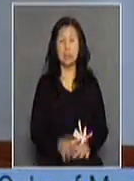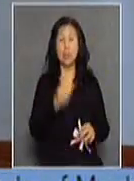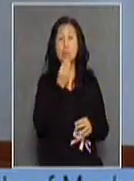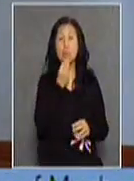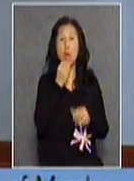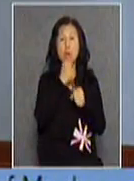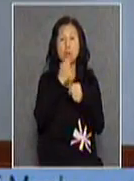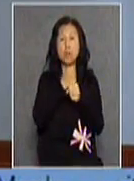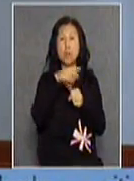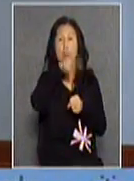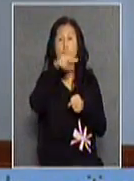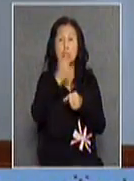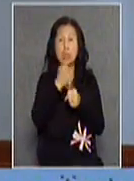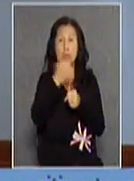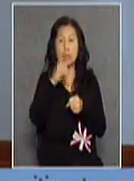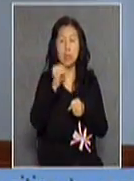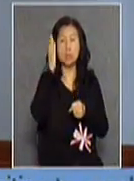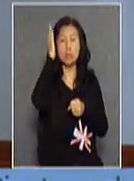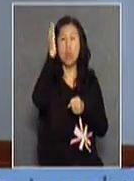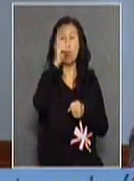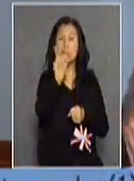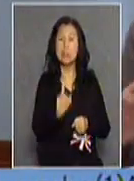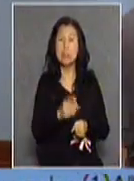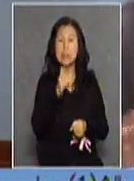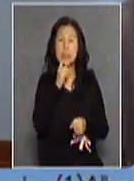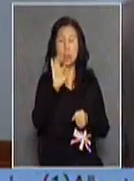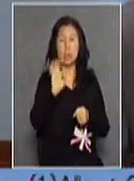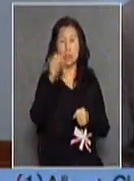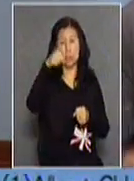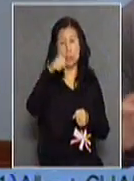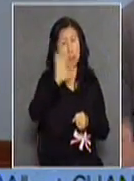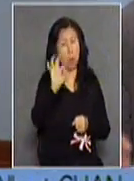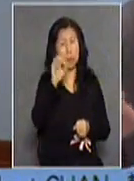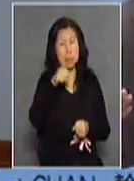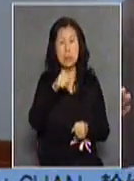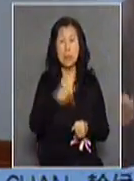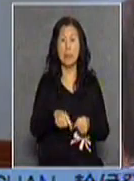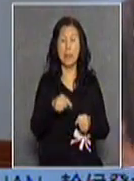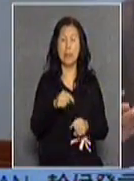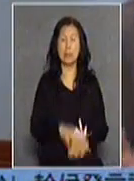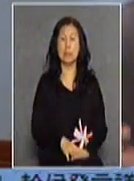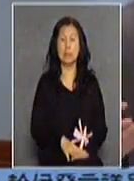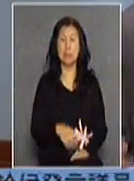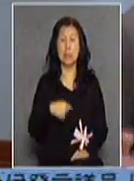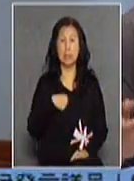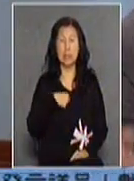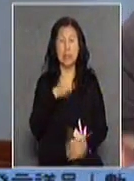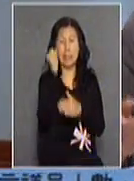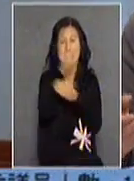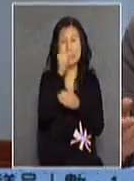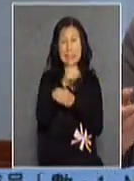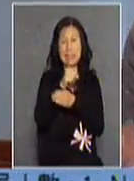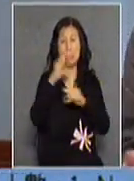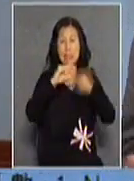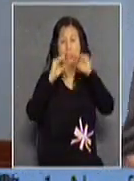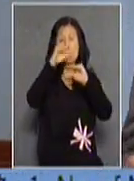足咁點先？將來都係你又唔贊成喺呢啲咁嘅揾我哋笨嘅基建底下發財